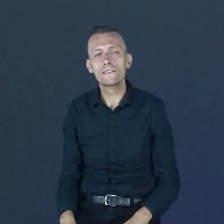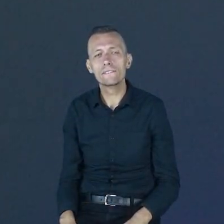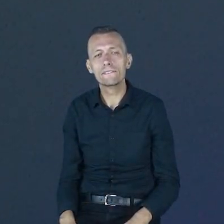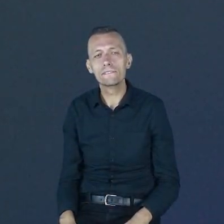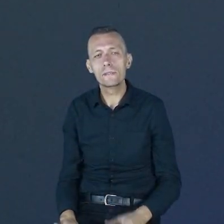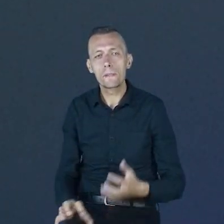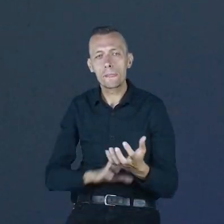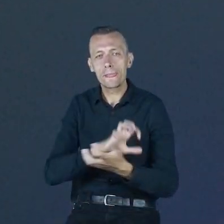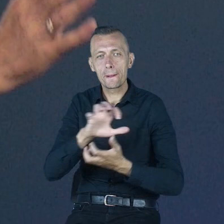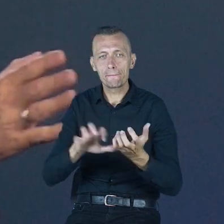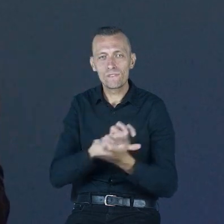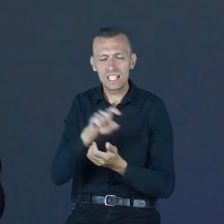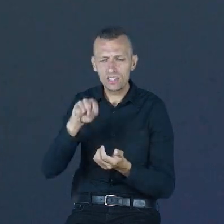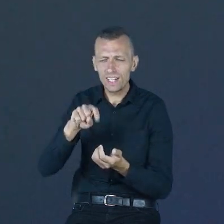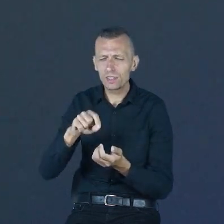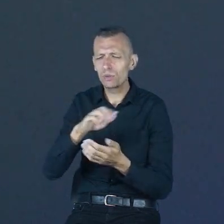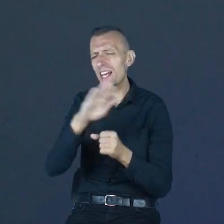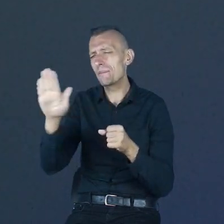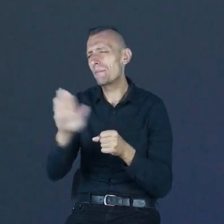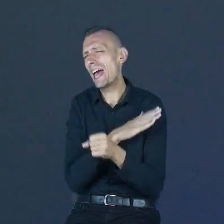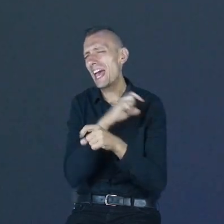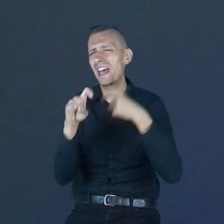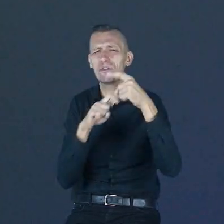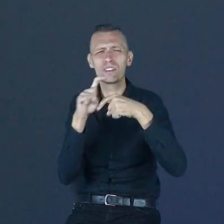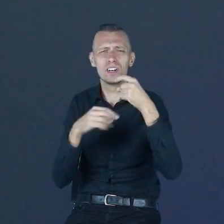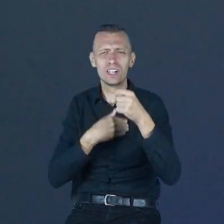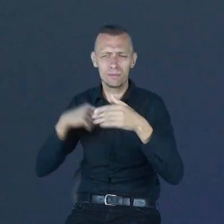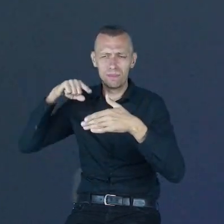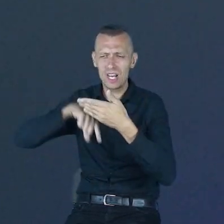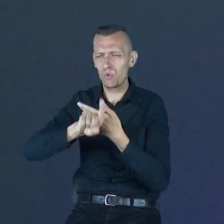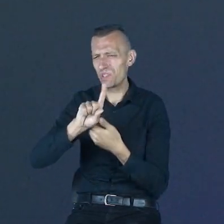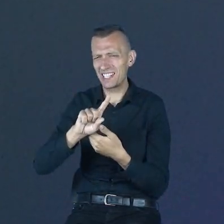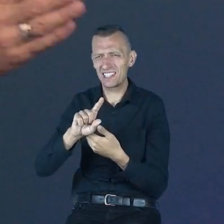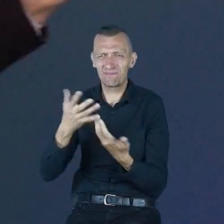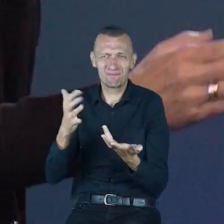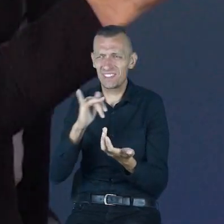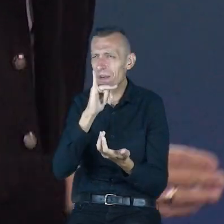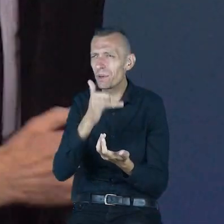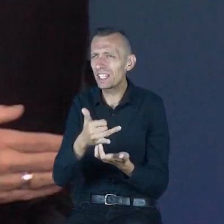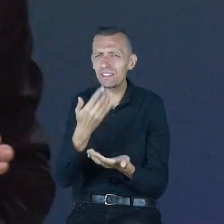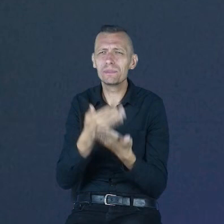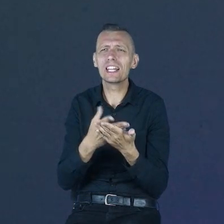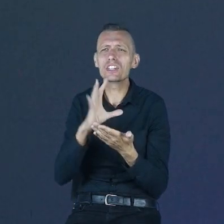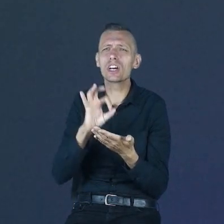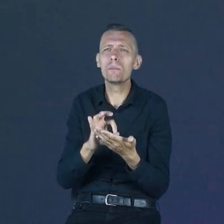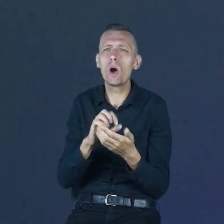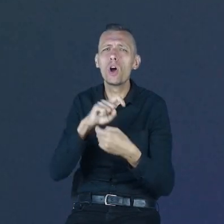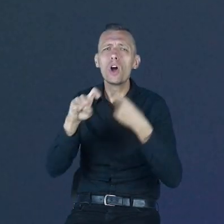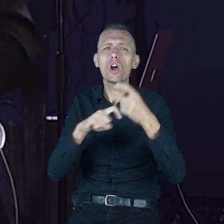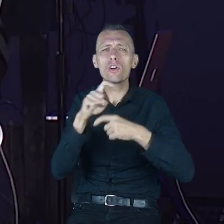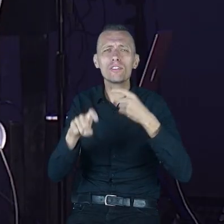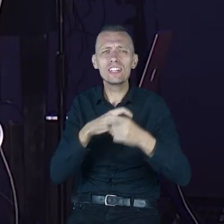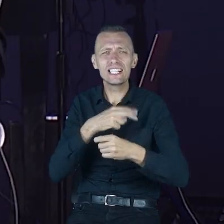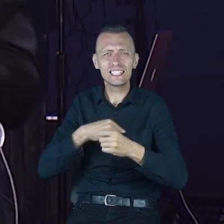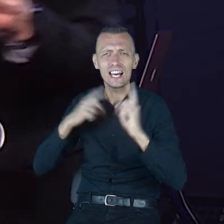pełen konfliktów, od niego nie uciekniemy, ponieważ konflikt będzie toczył się też w nas, ponieważ konflikty będą toczyć się między ludźmi, to chcę zachęcić